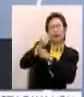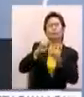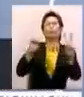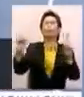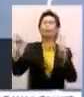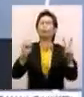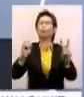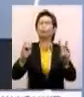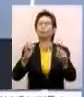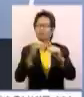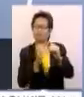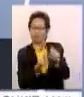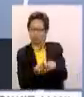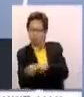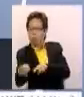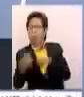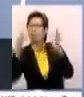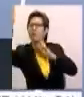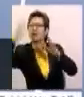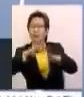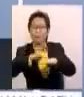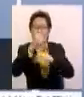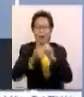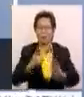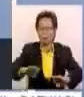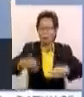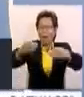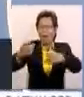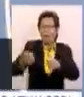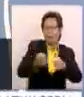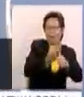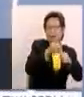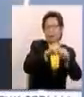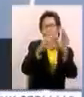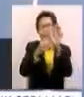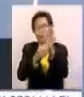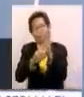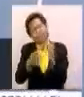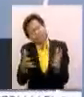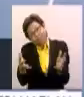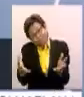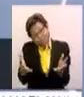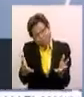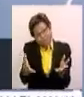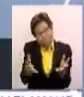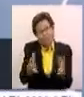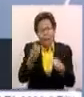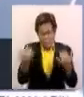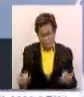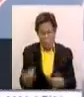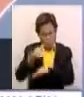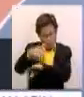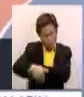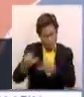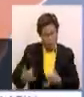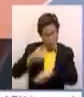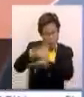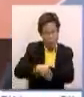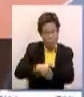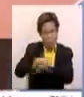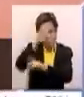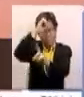2-0 mengatasi Malaysia pada final pertama di Bangkok. Oleh itu, pada malam ini,